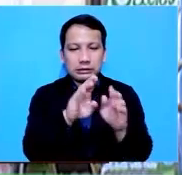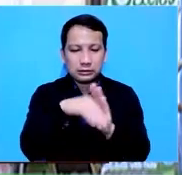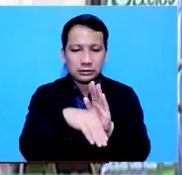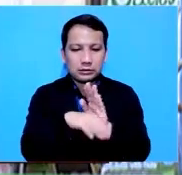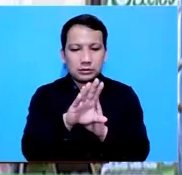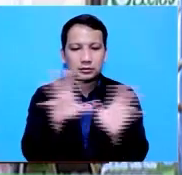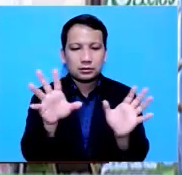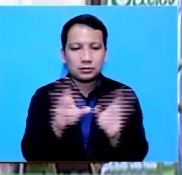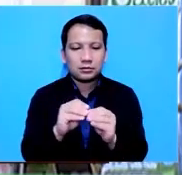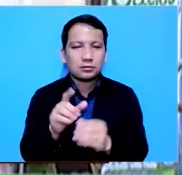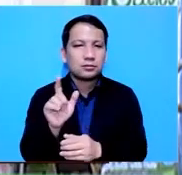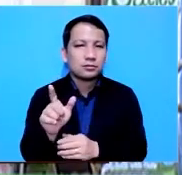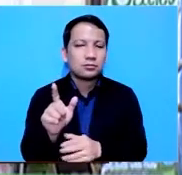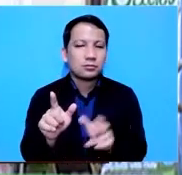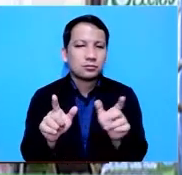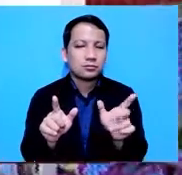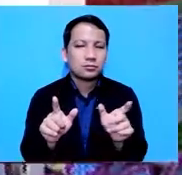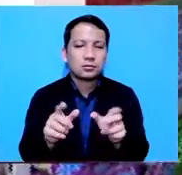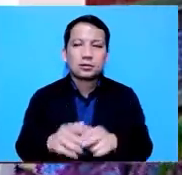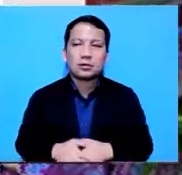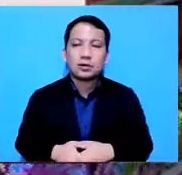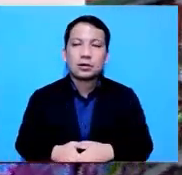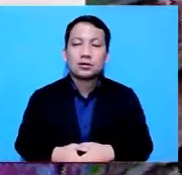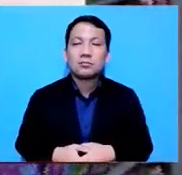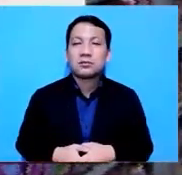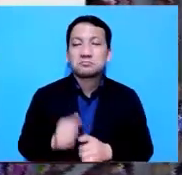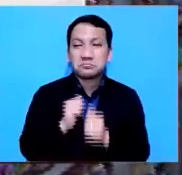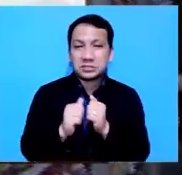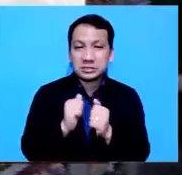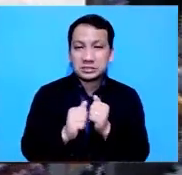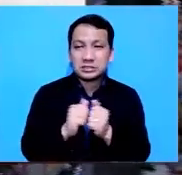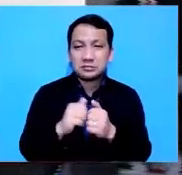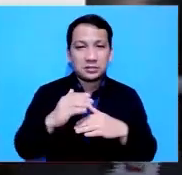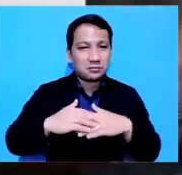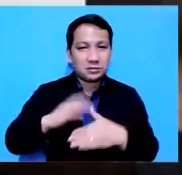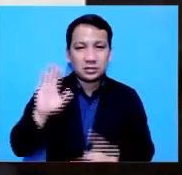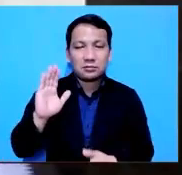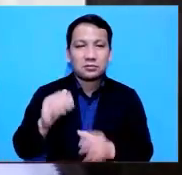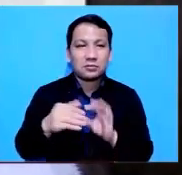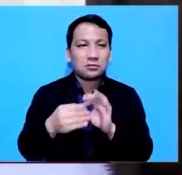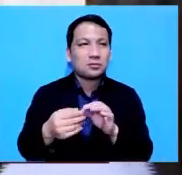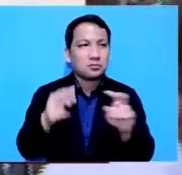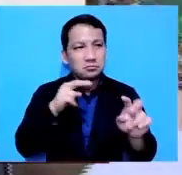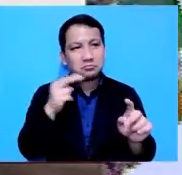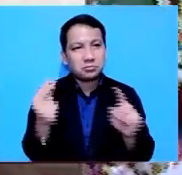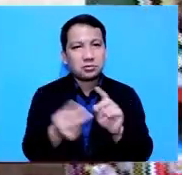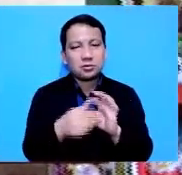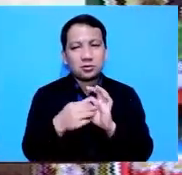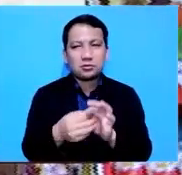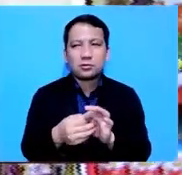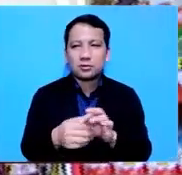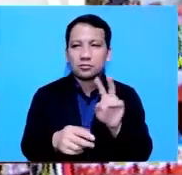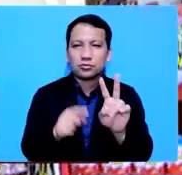ng 2023. Di hamak na mas mataas ito sa una nilang projection na